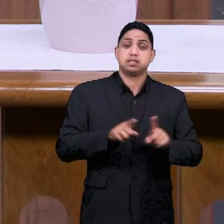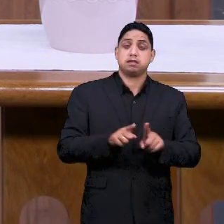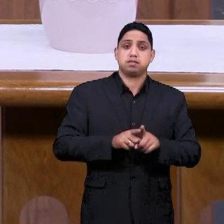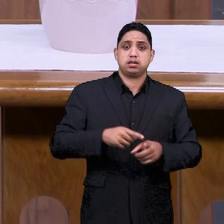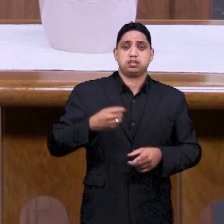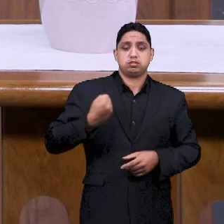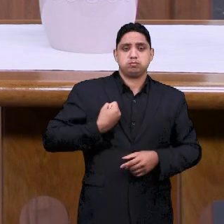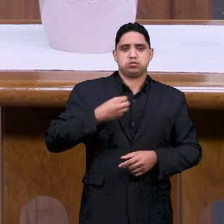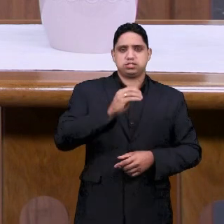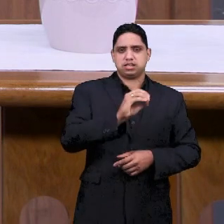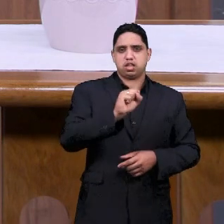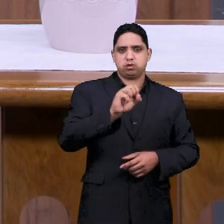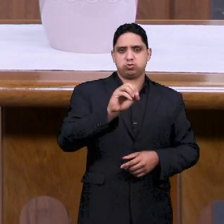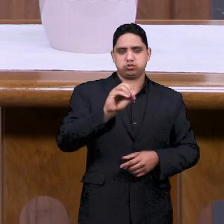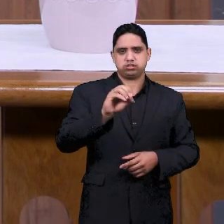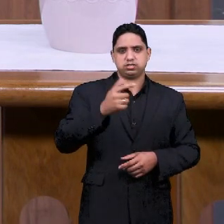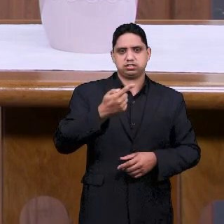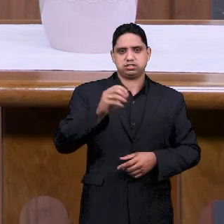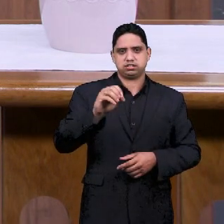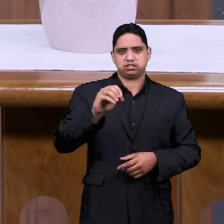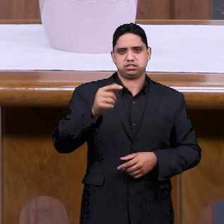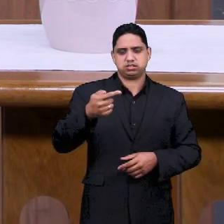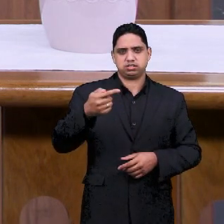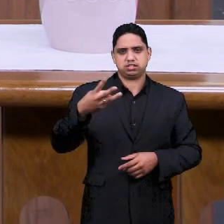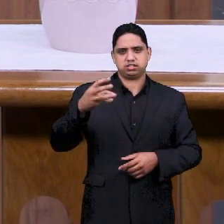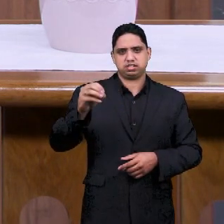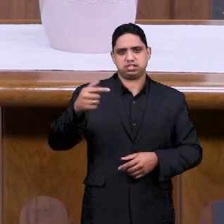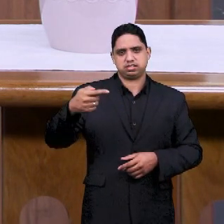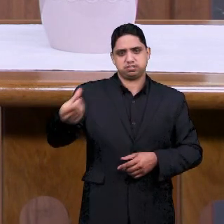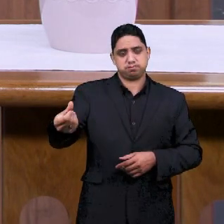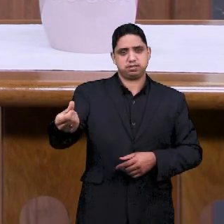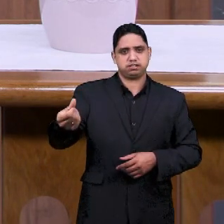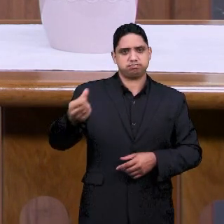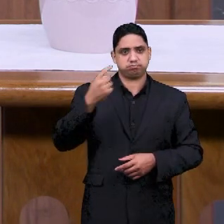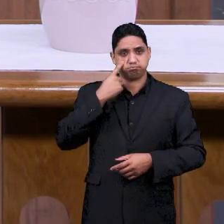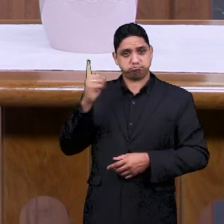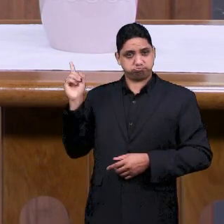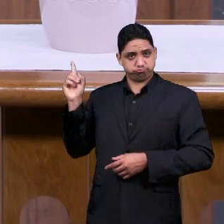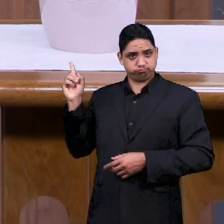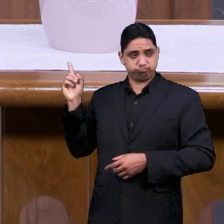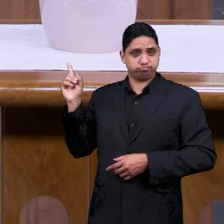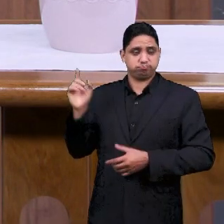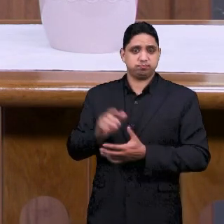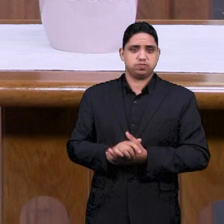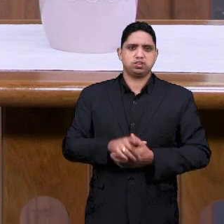numéro 0800, juste pour souligner ici, 0800